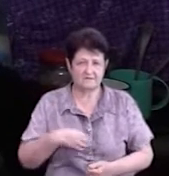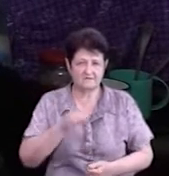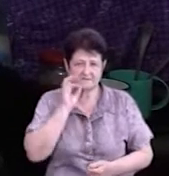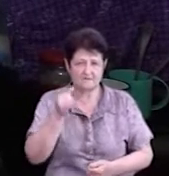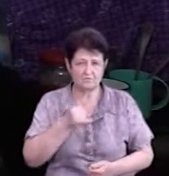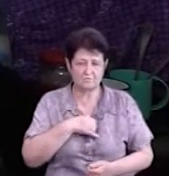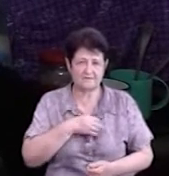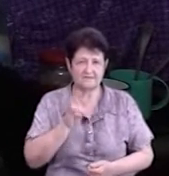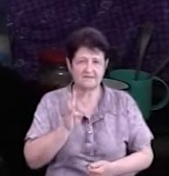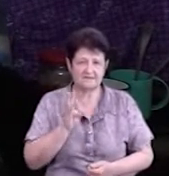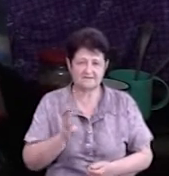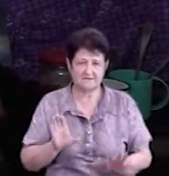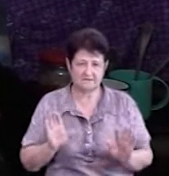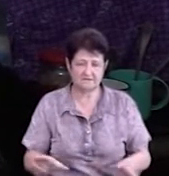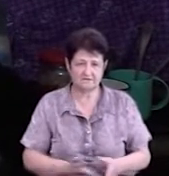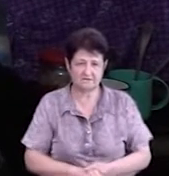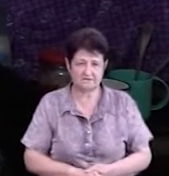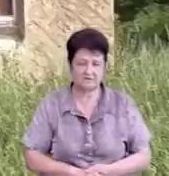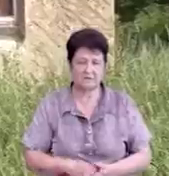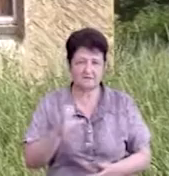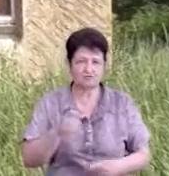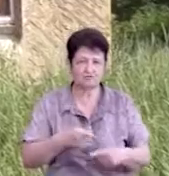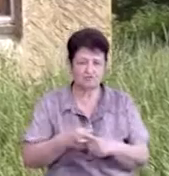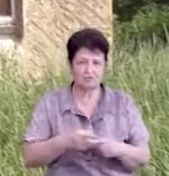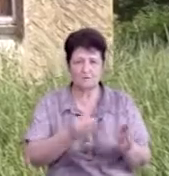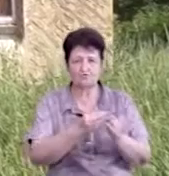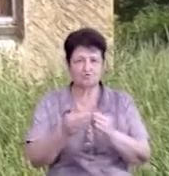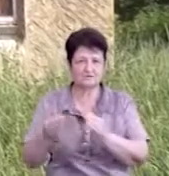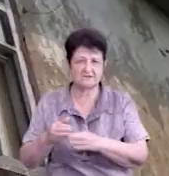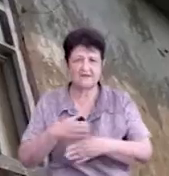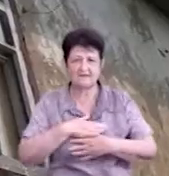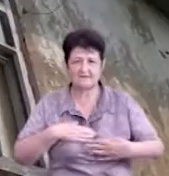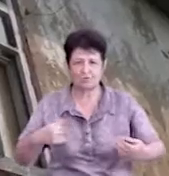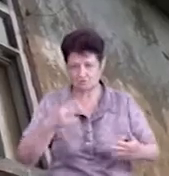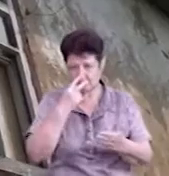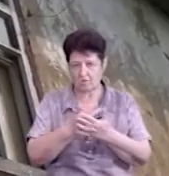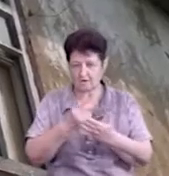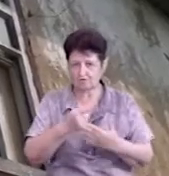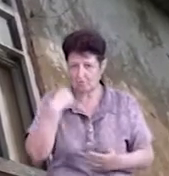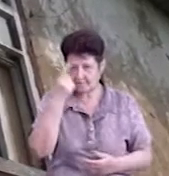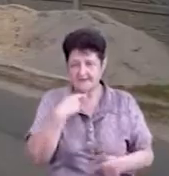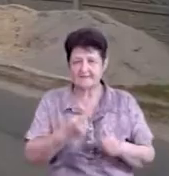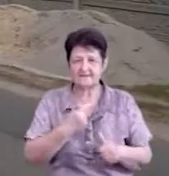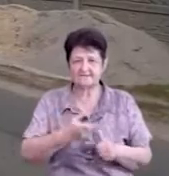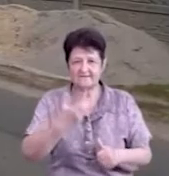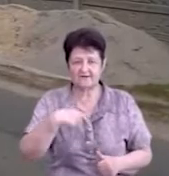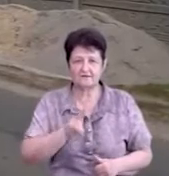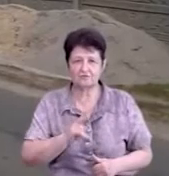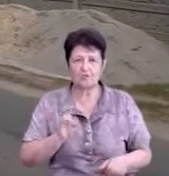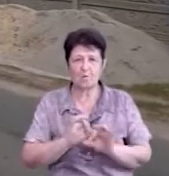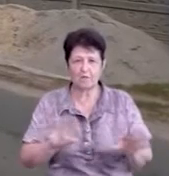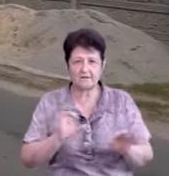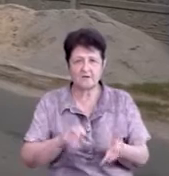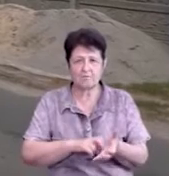мене 30-ка тільки. Із ножами. Сусіди Надії не хочуть показувати облич та називатися. Пояснюється тим,